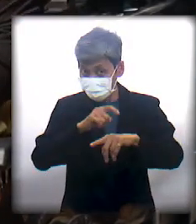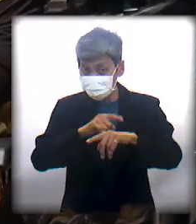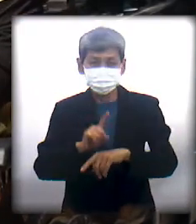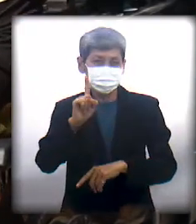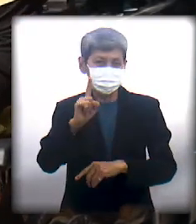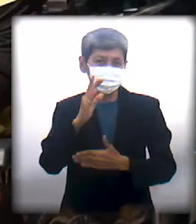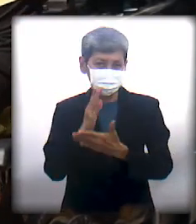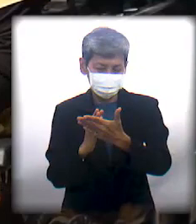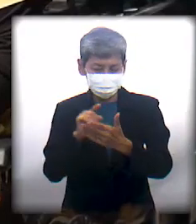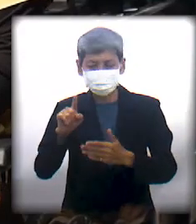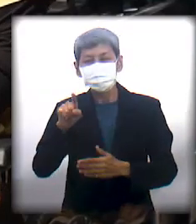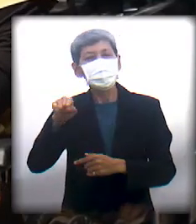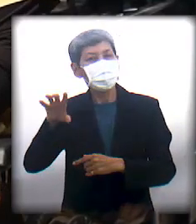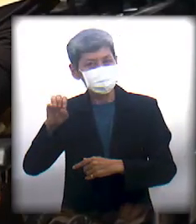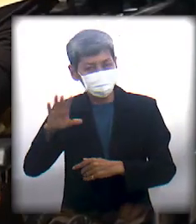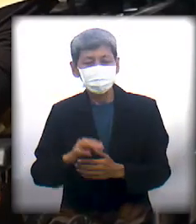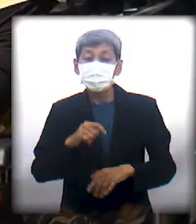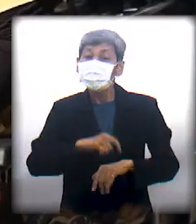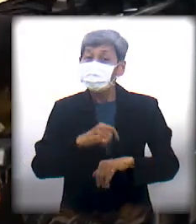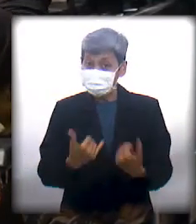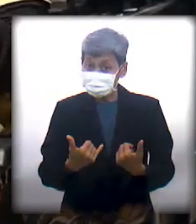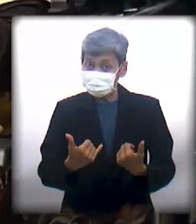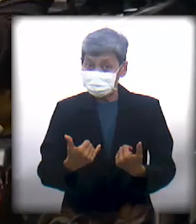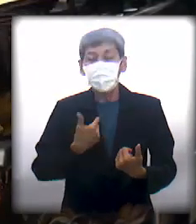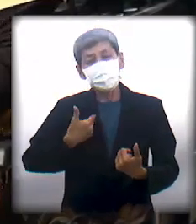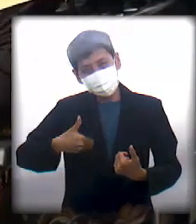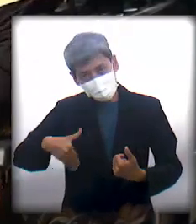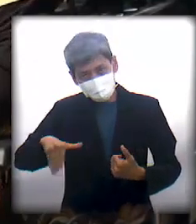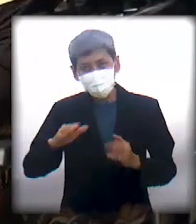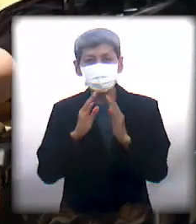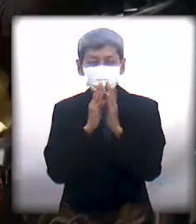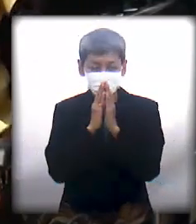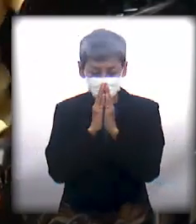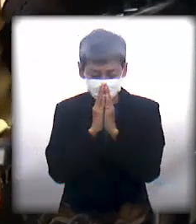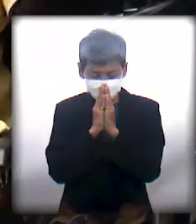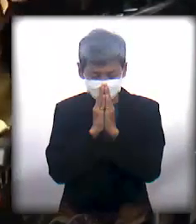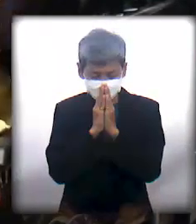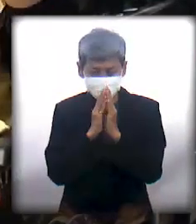ายโมงครึ่งถึงบ่ายโมง55นาทีสำหรับวันนี้สวัสดีค่ะ